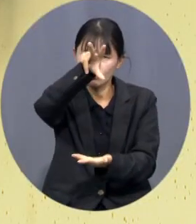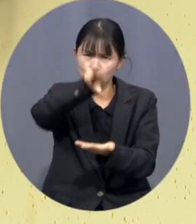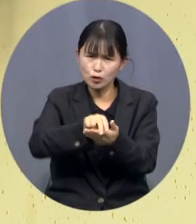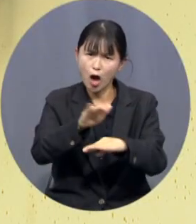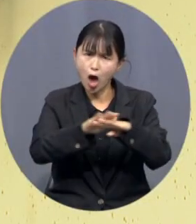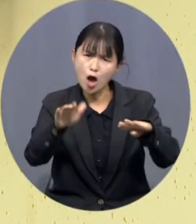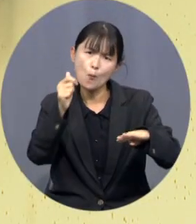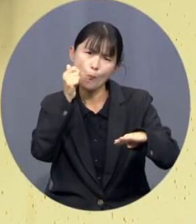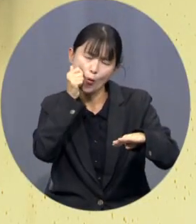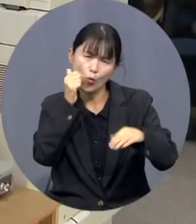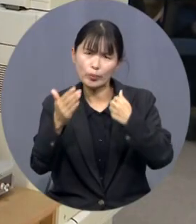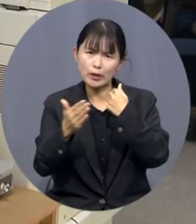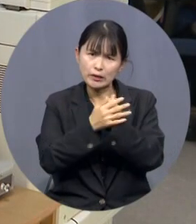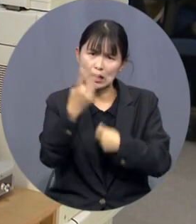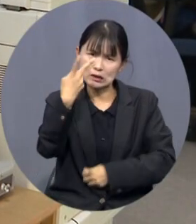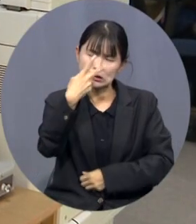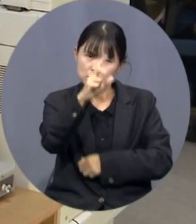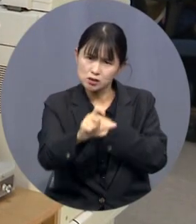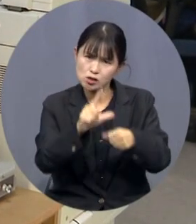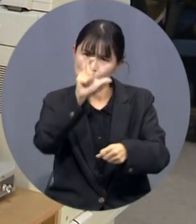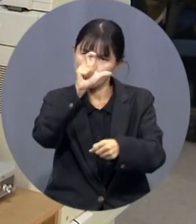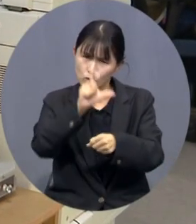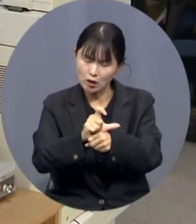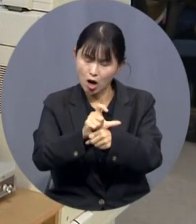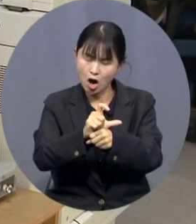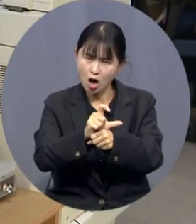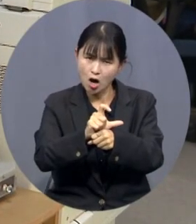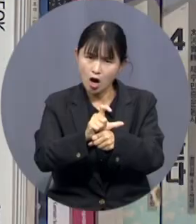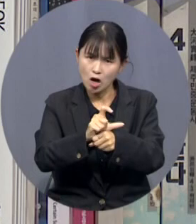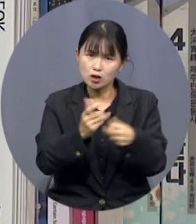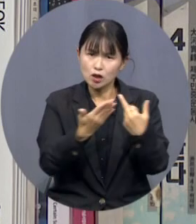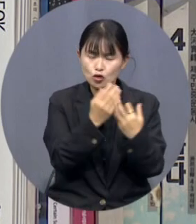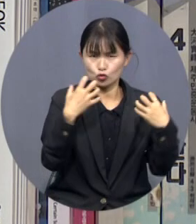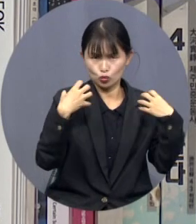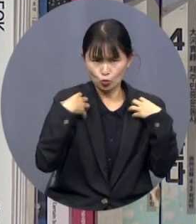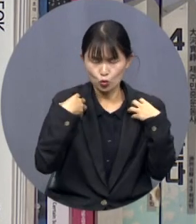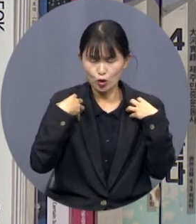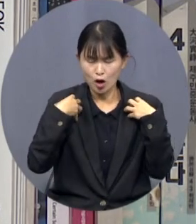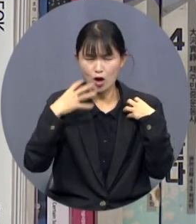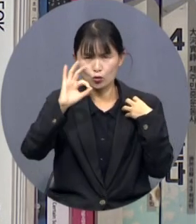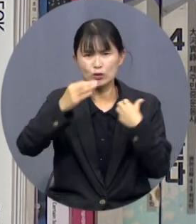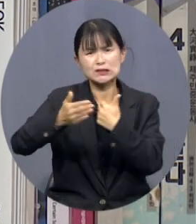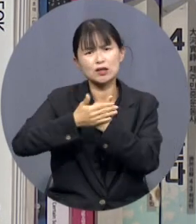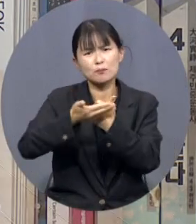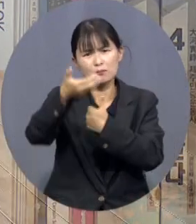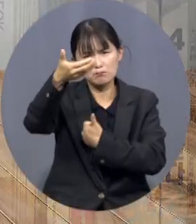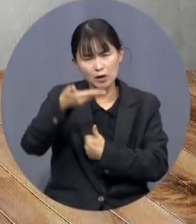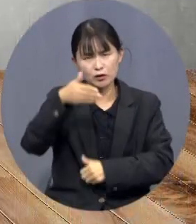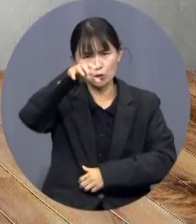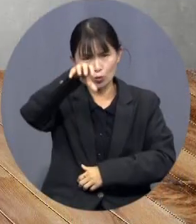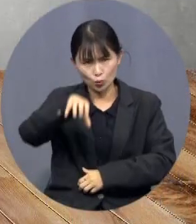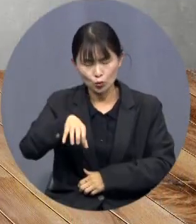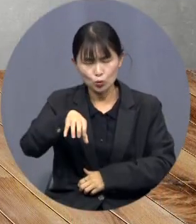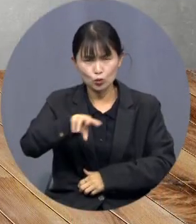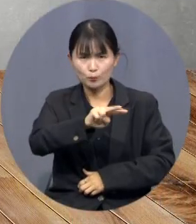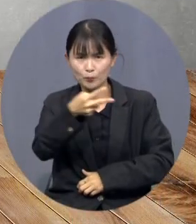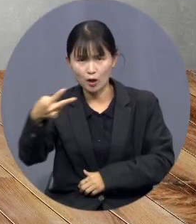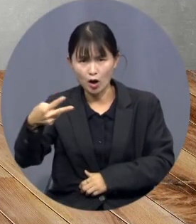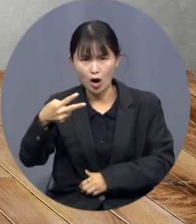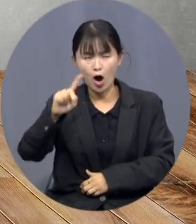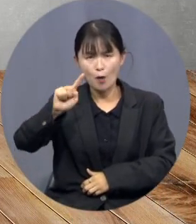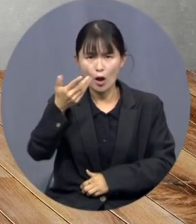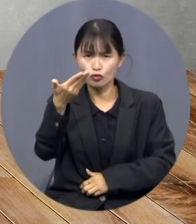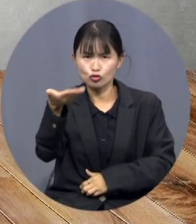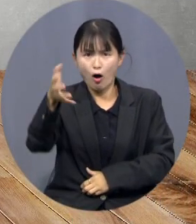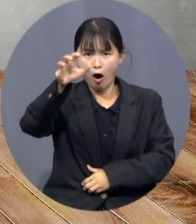해결하지 못하자 2015년 제주도의 출자 출연 기관으로 전환했습니다. 올해 예산 109억